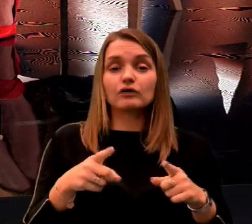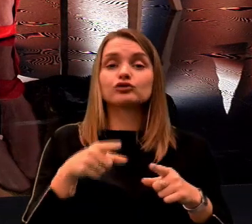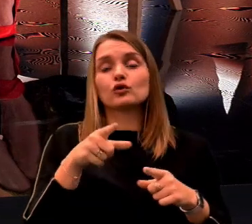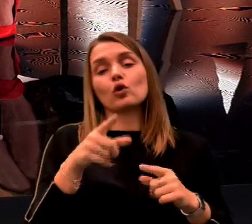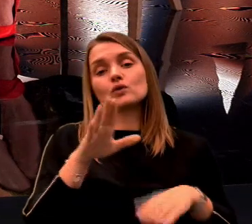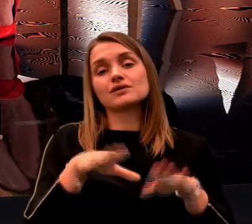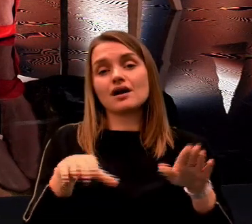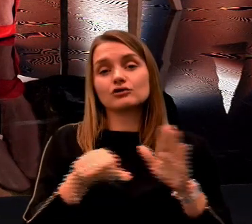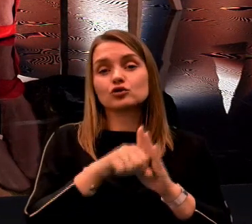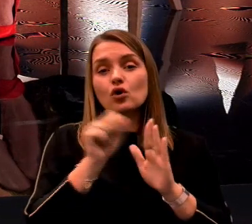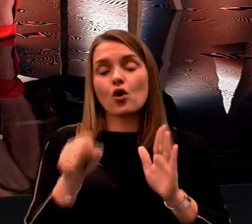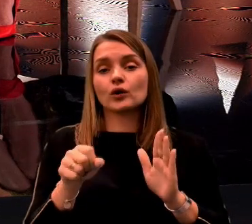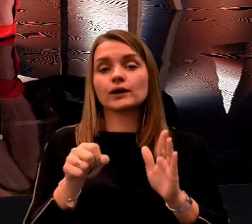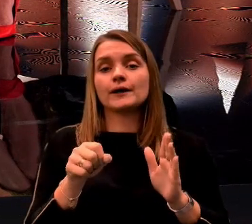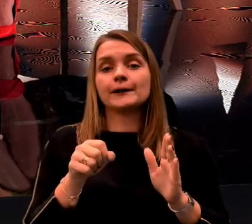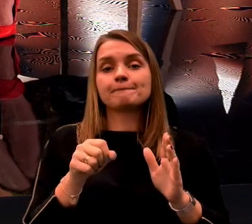ich przez